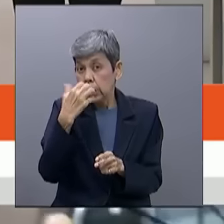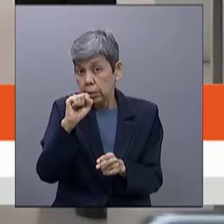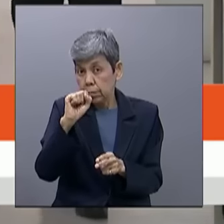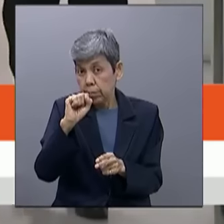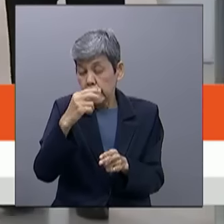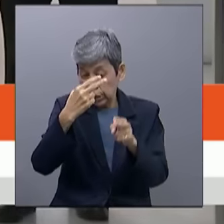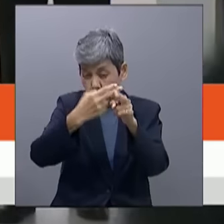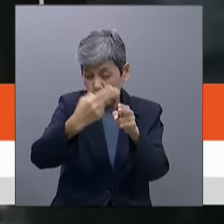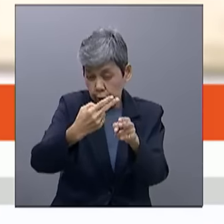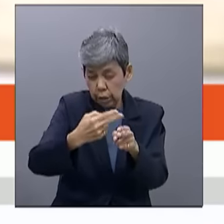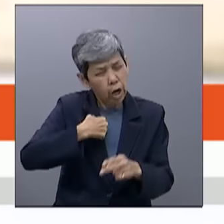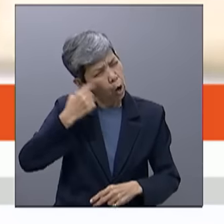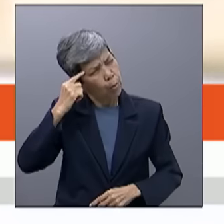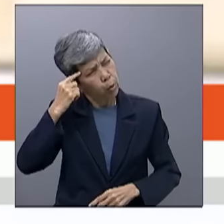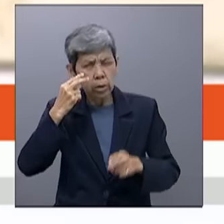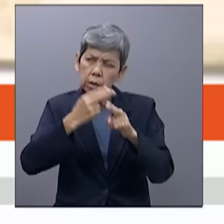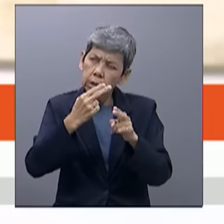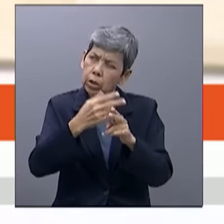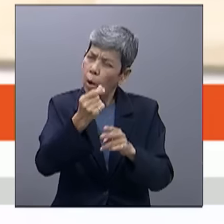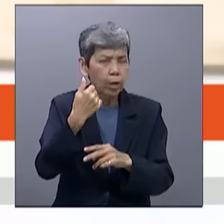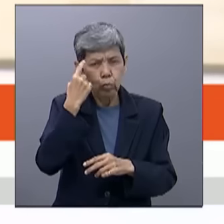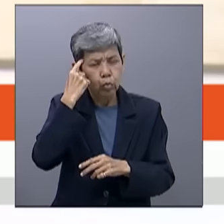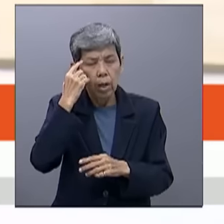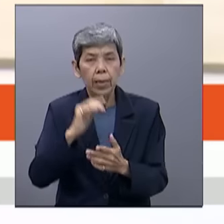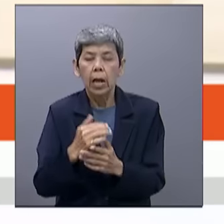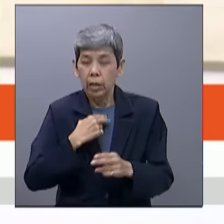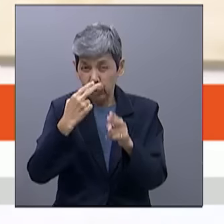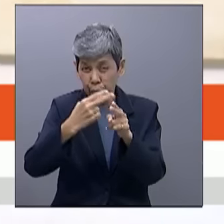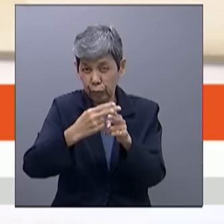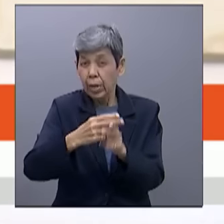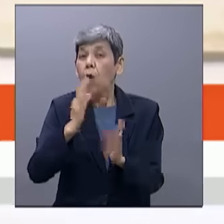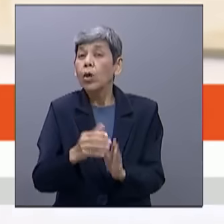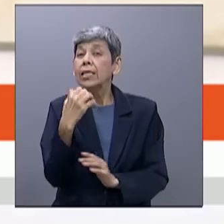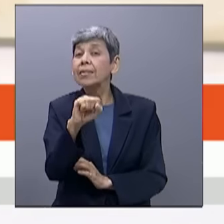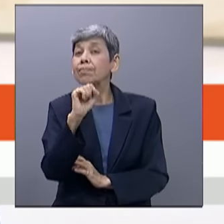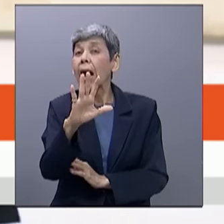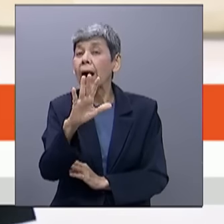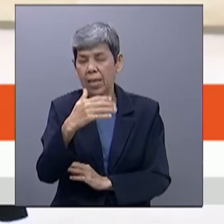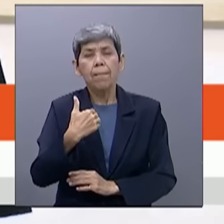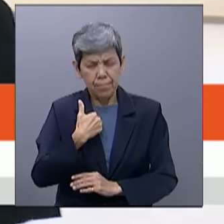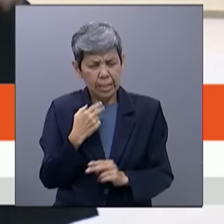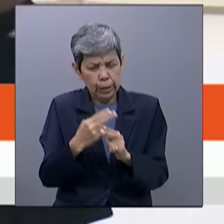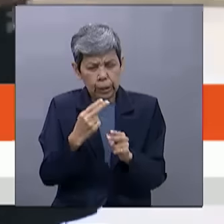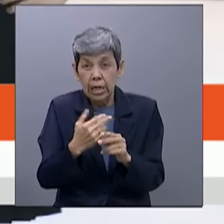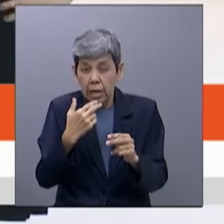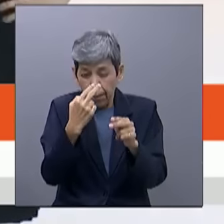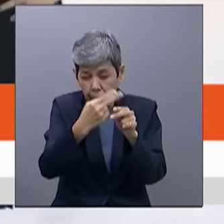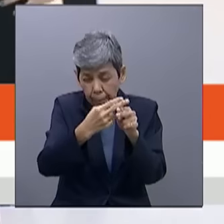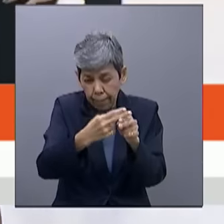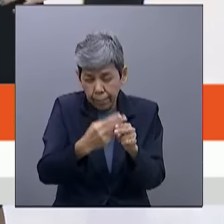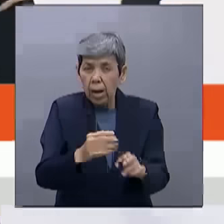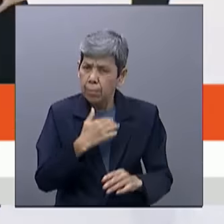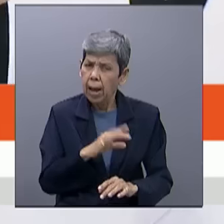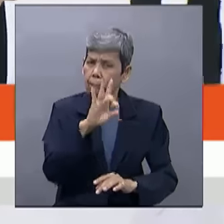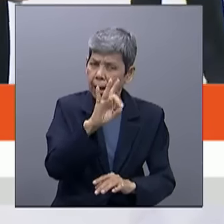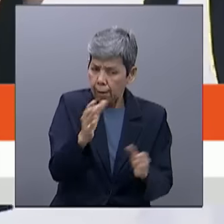ขอโทษผมไม่แน่ใจว่าเขากำหนดไว้เท่าไหร่ถ้าสมมติว่า15คนคุณก็ต้องมีเสียงมากกว่า8-9 ค